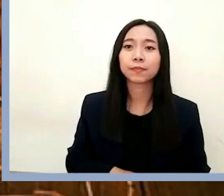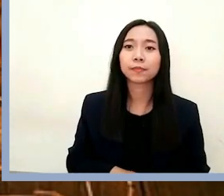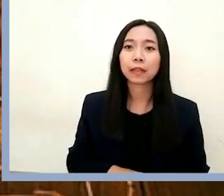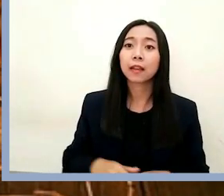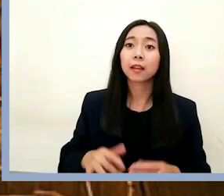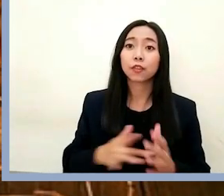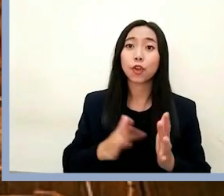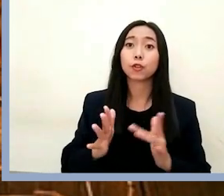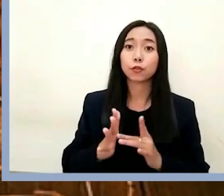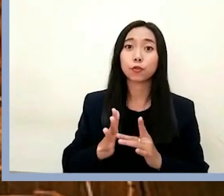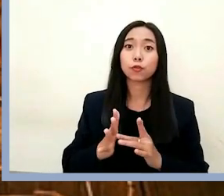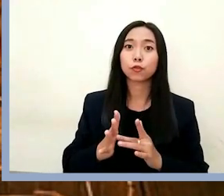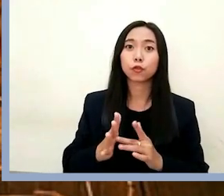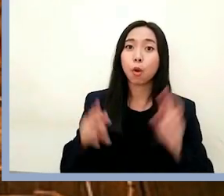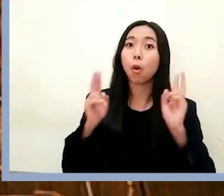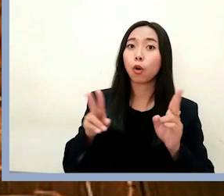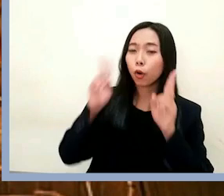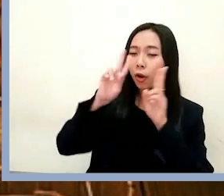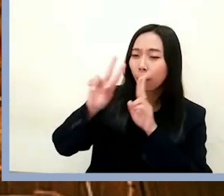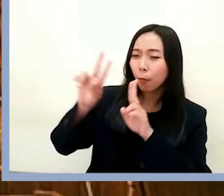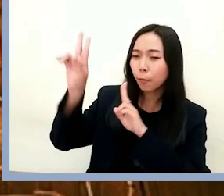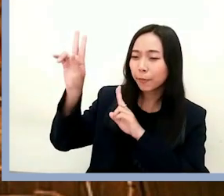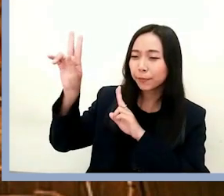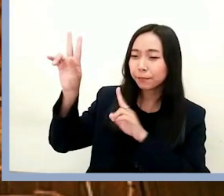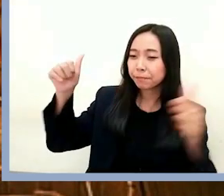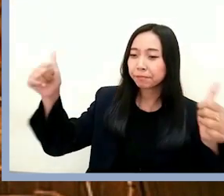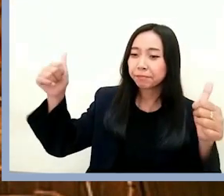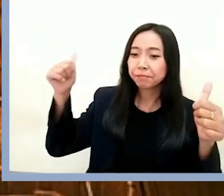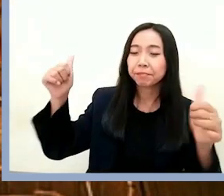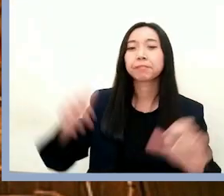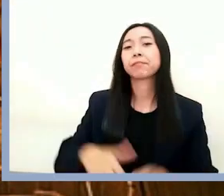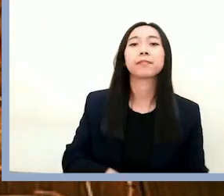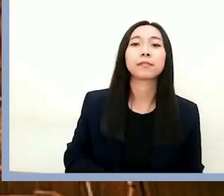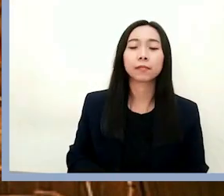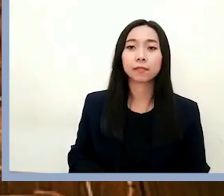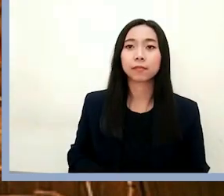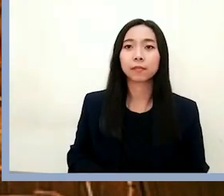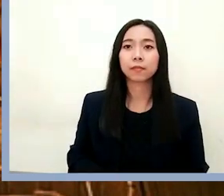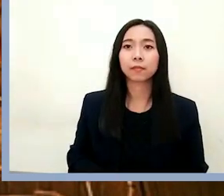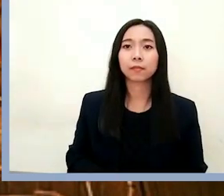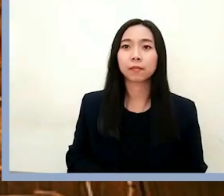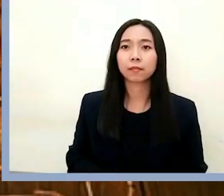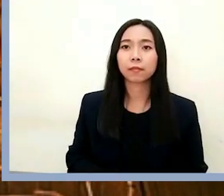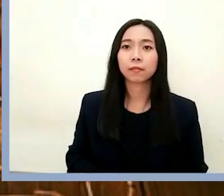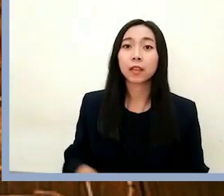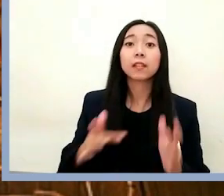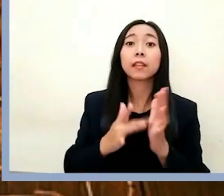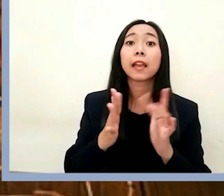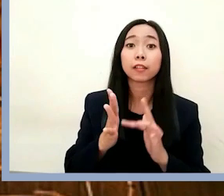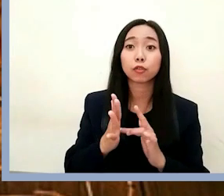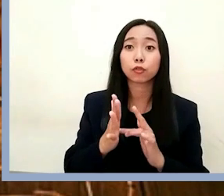dihormati oleh banyak orang dan tokoh justru yang